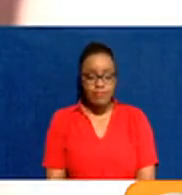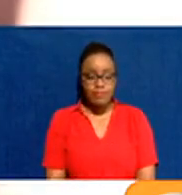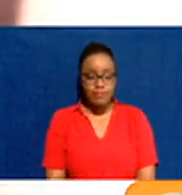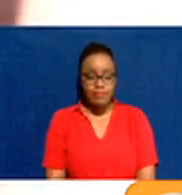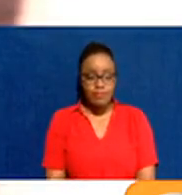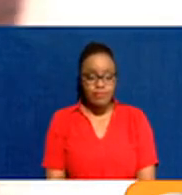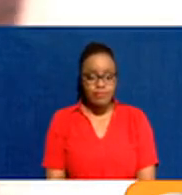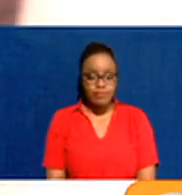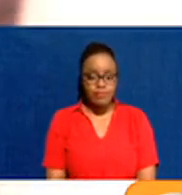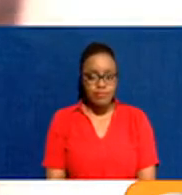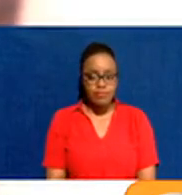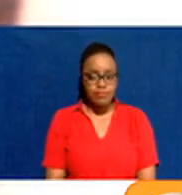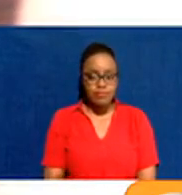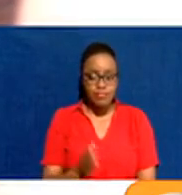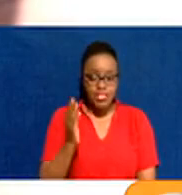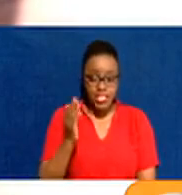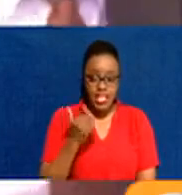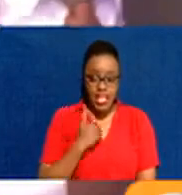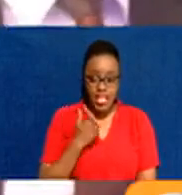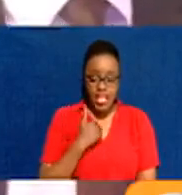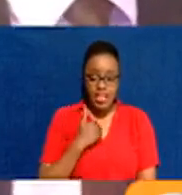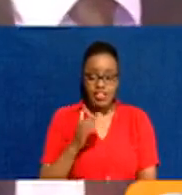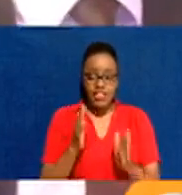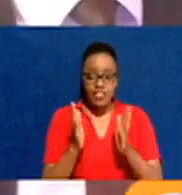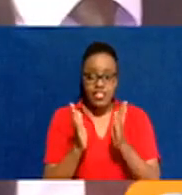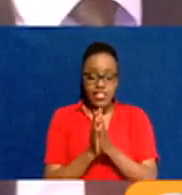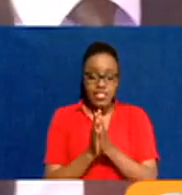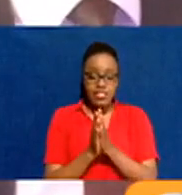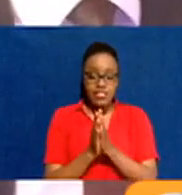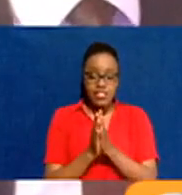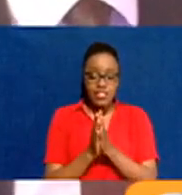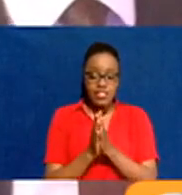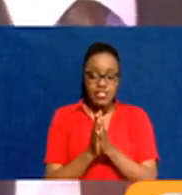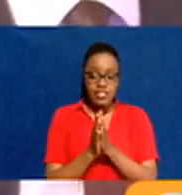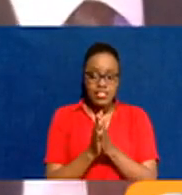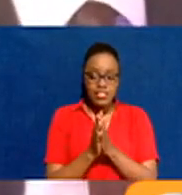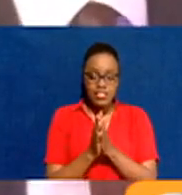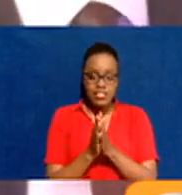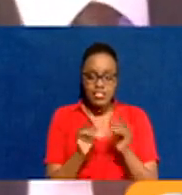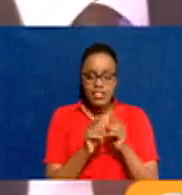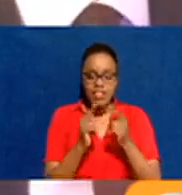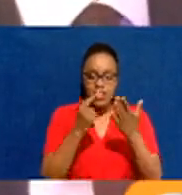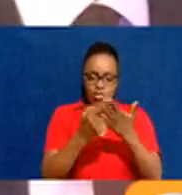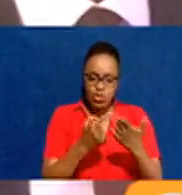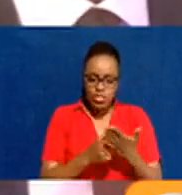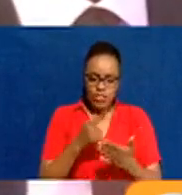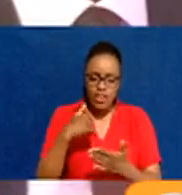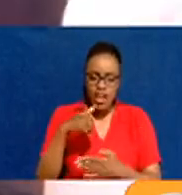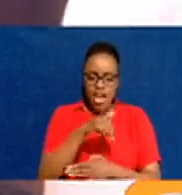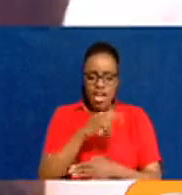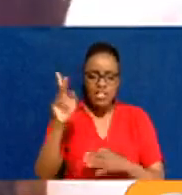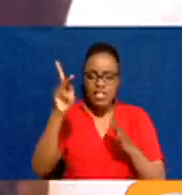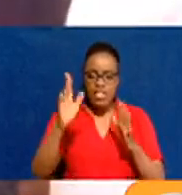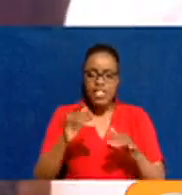How on attack on this issue? For telling me, the government attacker. Na tuende kuzungumza kwa sisi kama wananchi